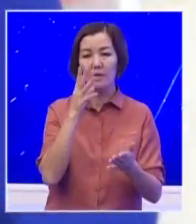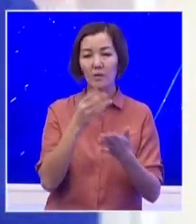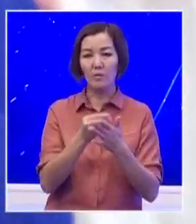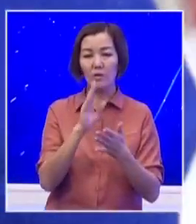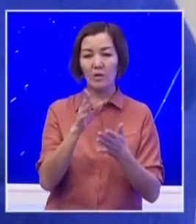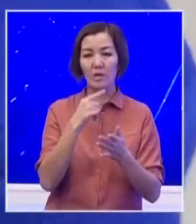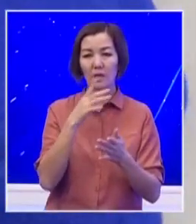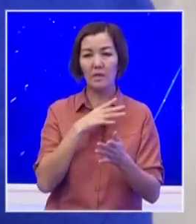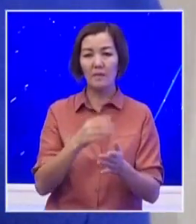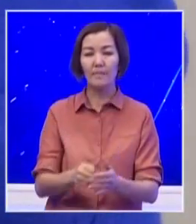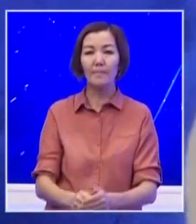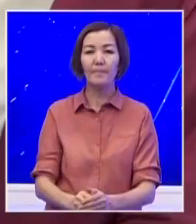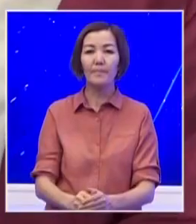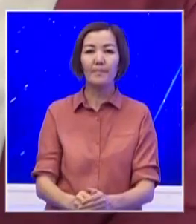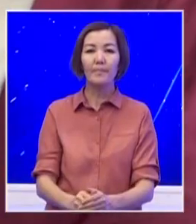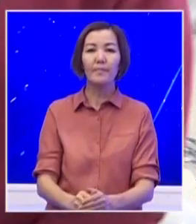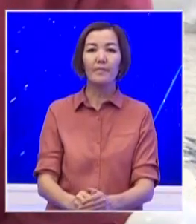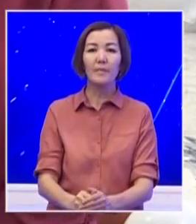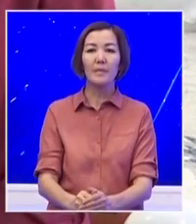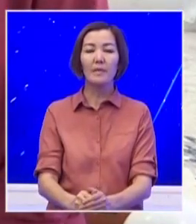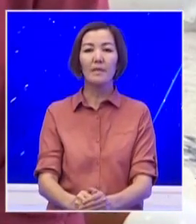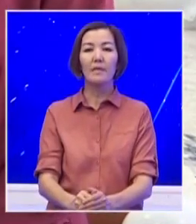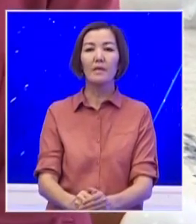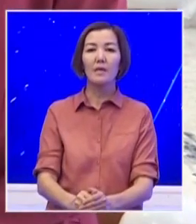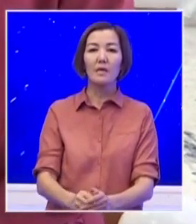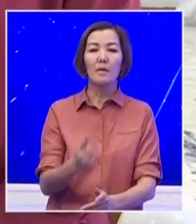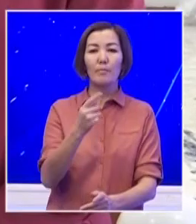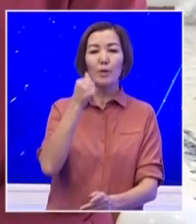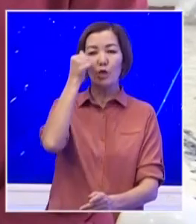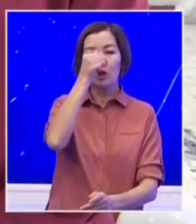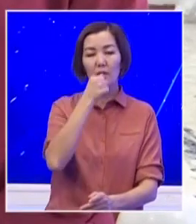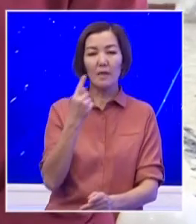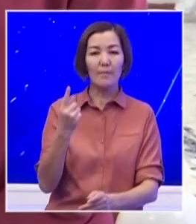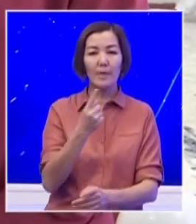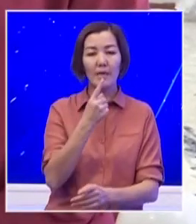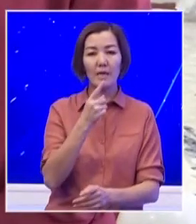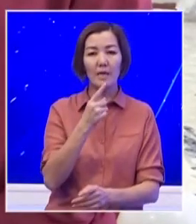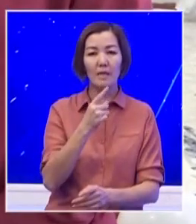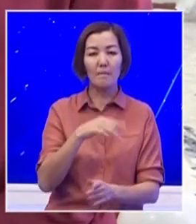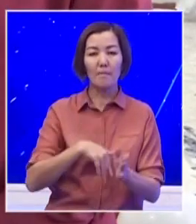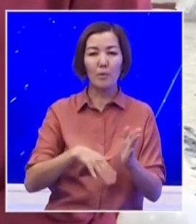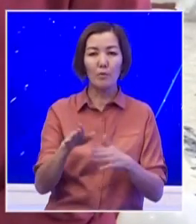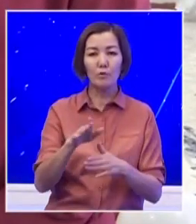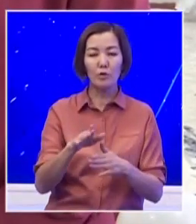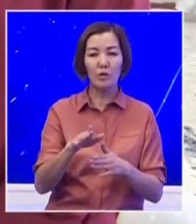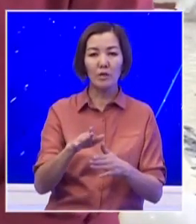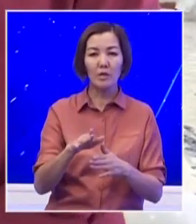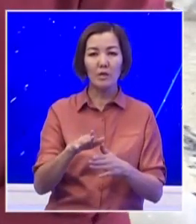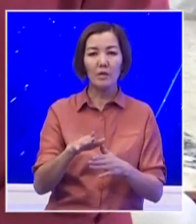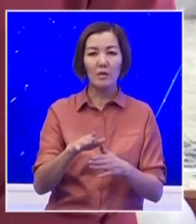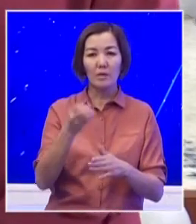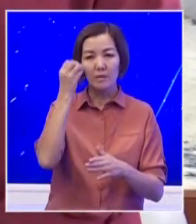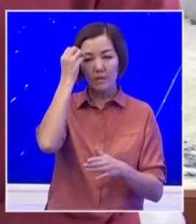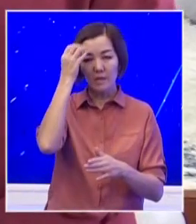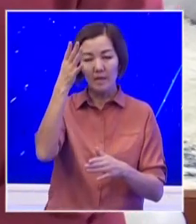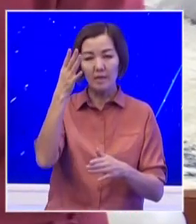тиек етті. Жылына бір рет мықты оқыған әдебиетшіге, мықты оқыған оқыған қаламгер